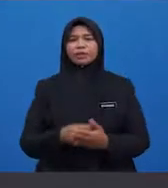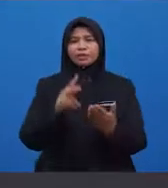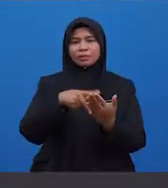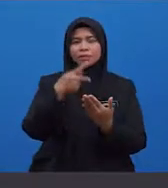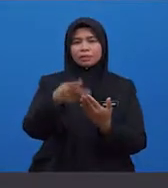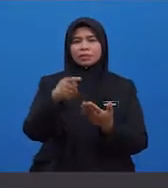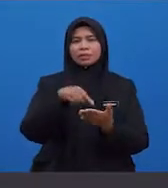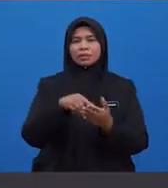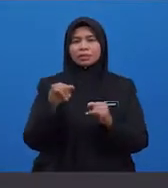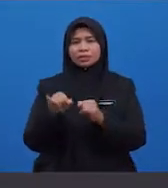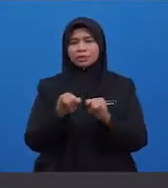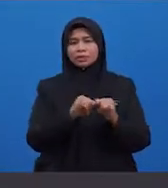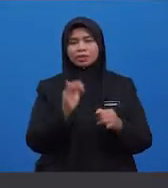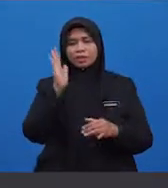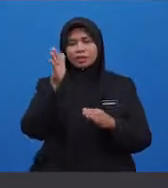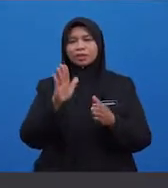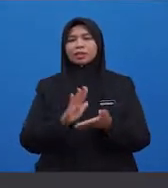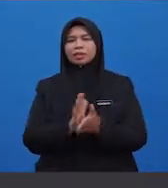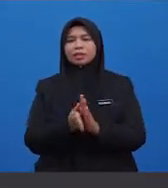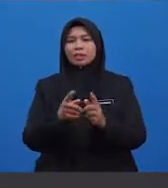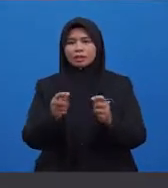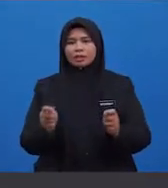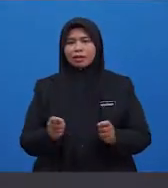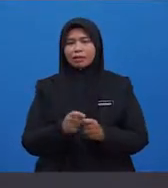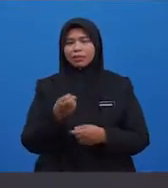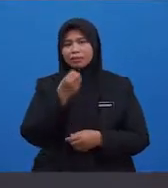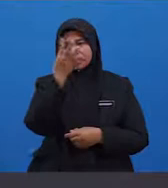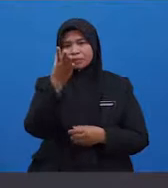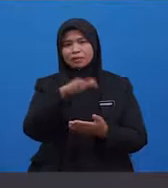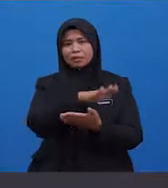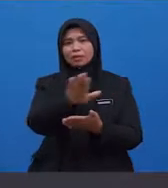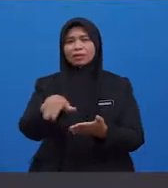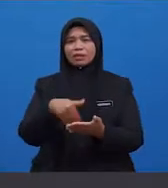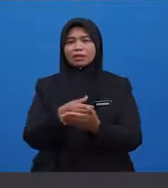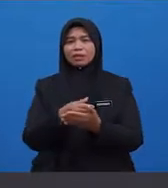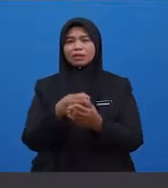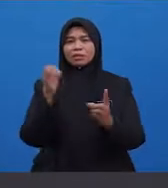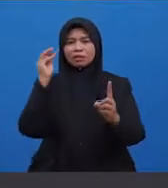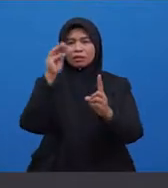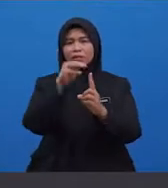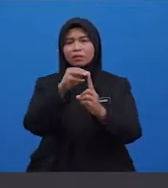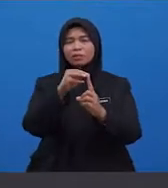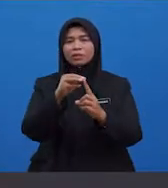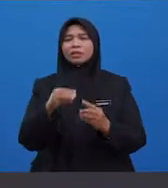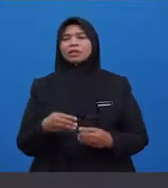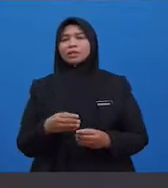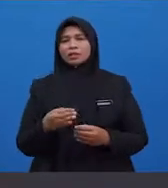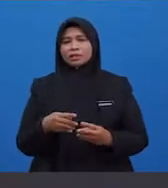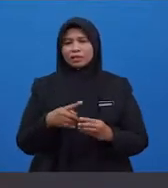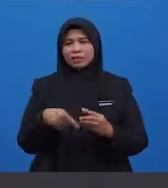Program ini juga akan menjadi platform penyebaran segala maklumat yang terkini mengenai